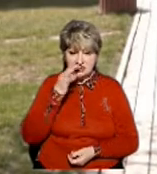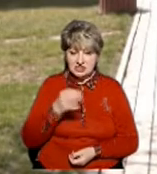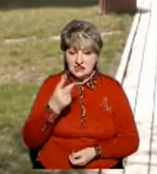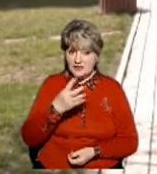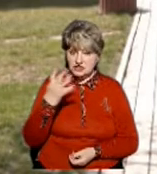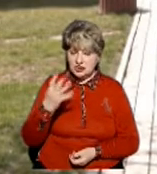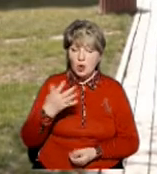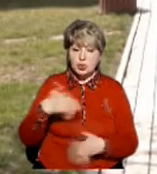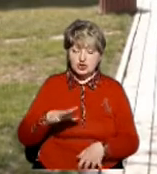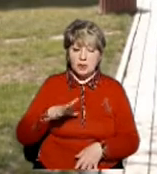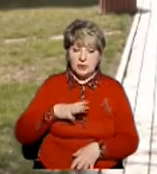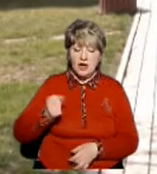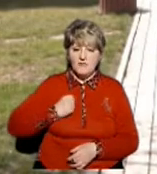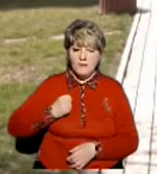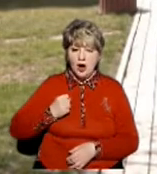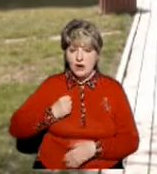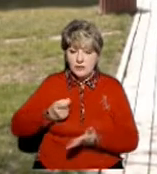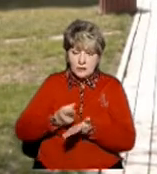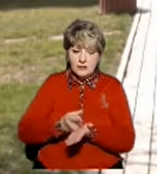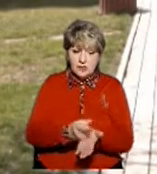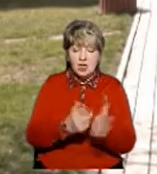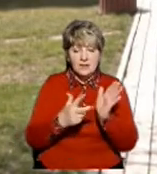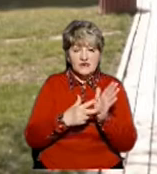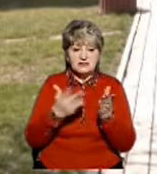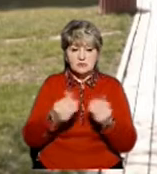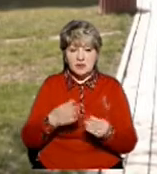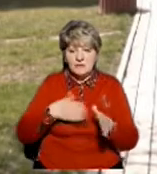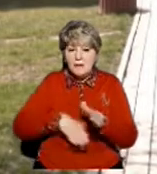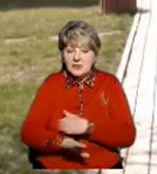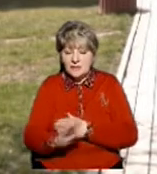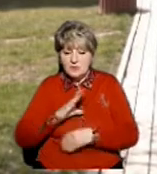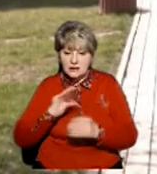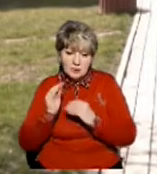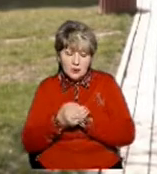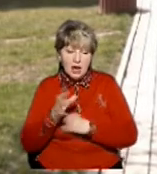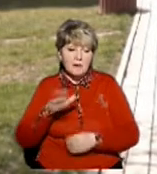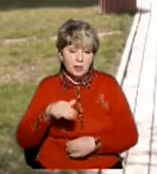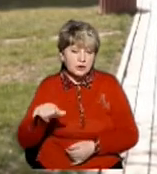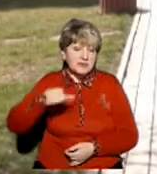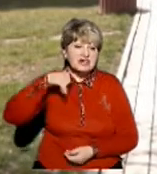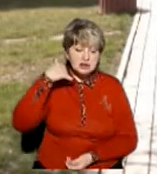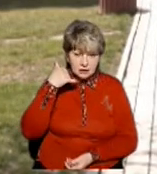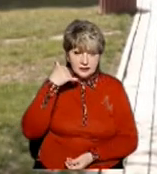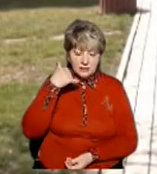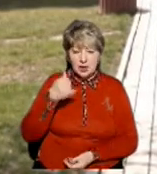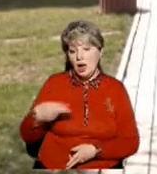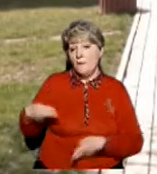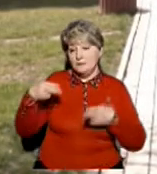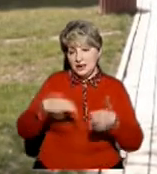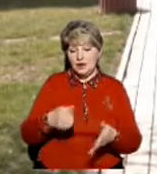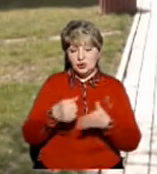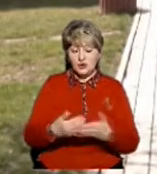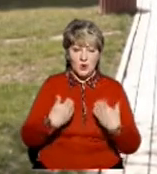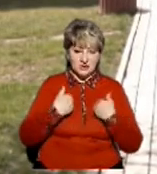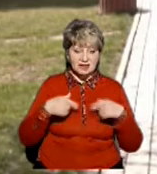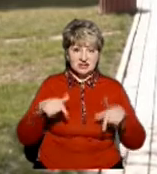йшла військова техніка, вони 8 днів були в підвалах, а потім зателефонували і приїхали сюди